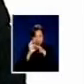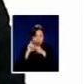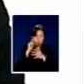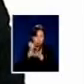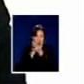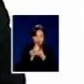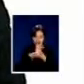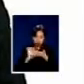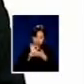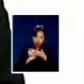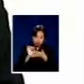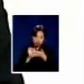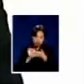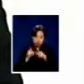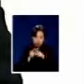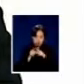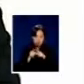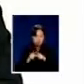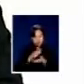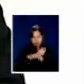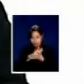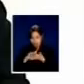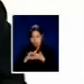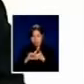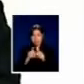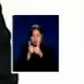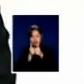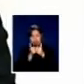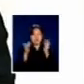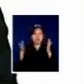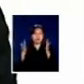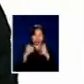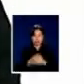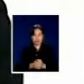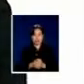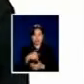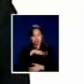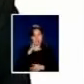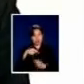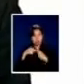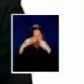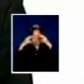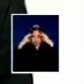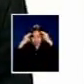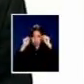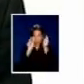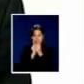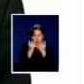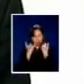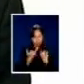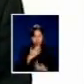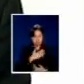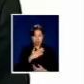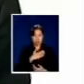การใช้แท็บเล็ตนี้เป็นแท็บเล็ตสีขาวที่เหมาะสมกับเด็กมากที่สุดนะครับทั้งหมดคือรายการรัฐบาลยิ่งรักพบประชาชนครับวันนี้ผมธี